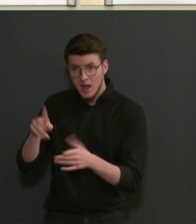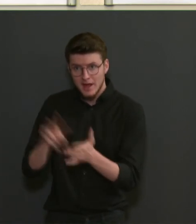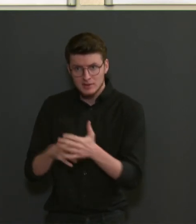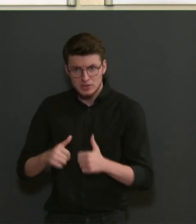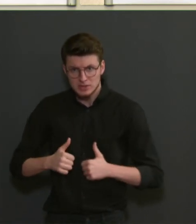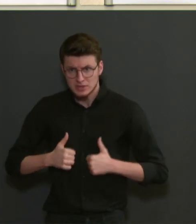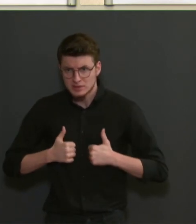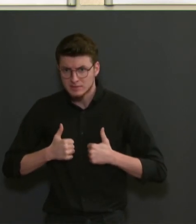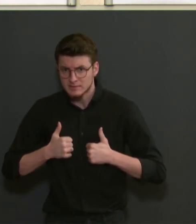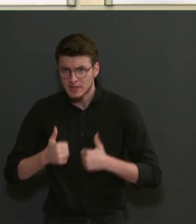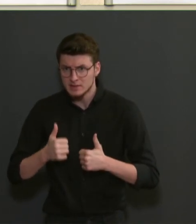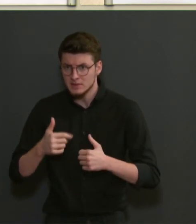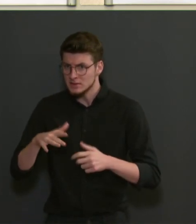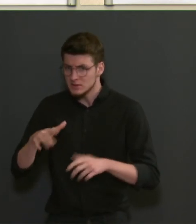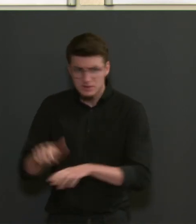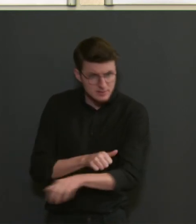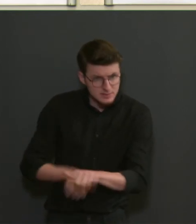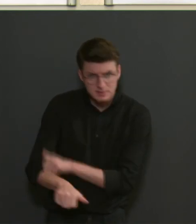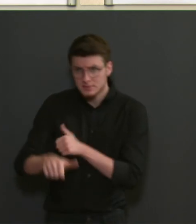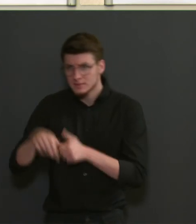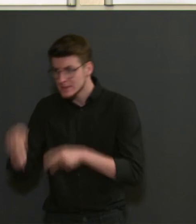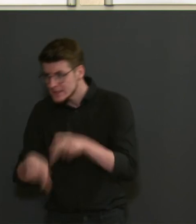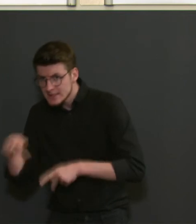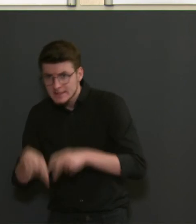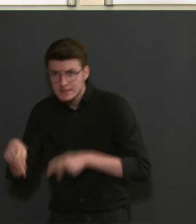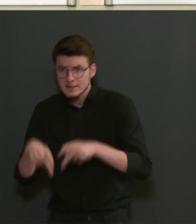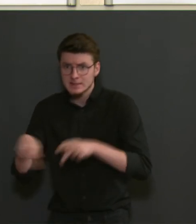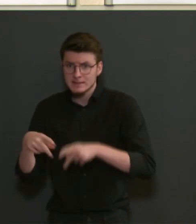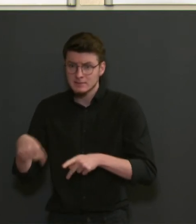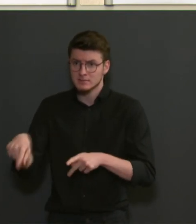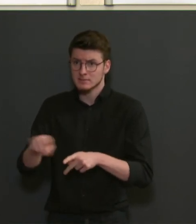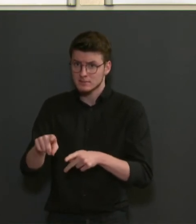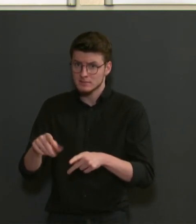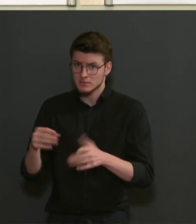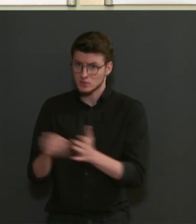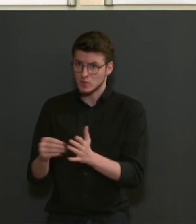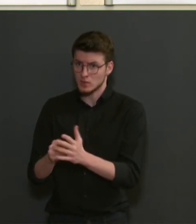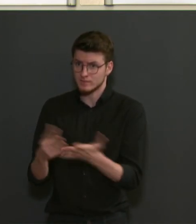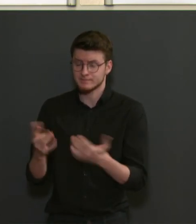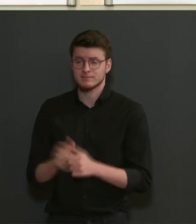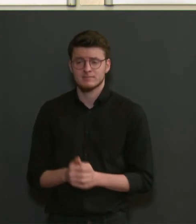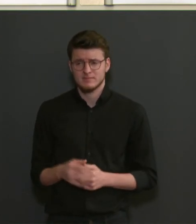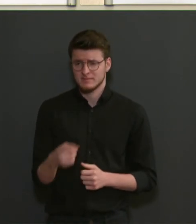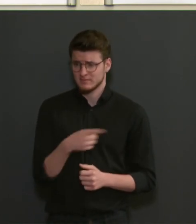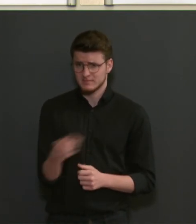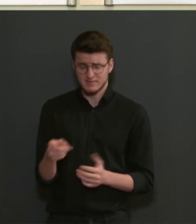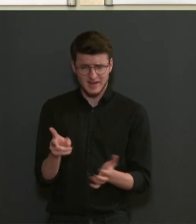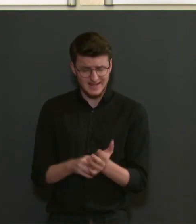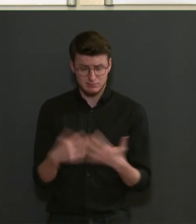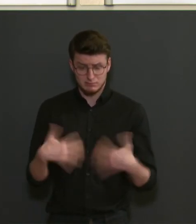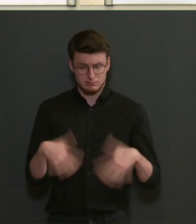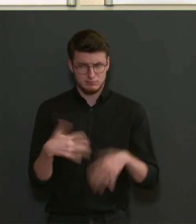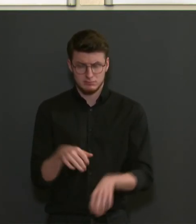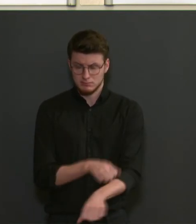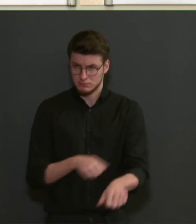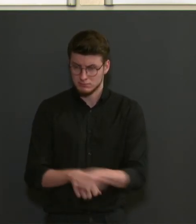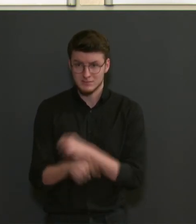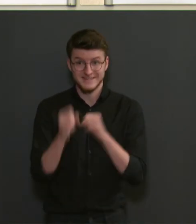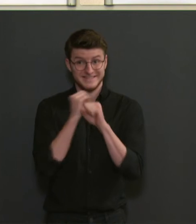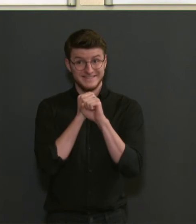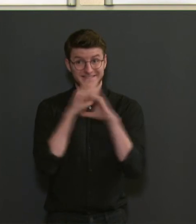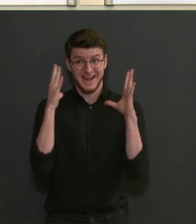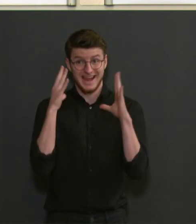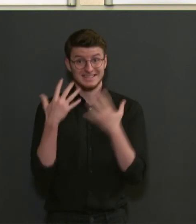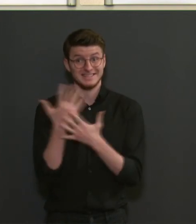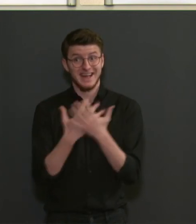nodige zorg te kunnen blijven geven. Aan de inzet van het zorgend personeel zal het zeker niet liggen. Hun engagement